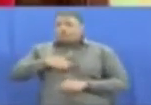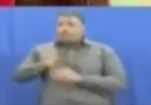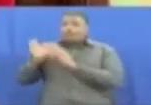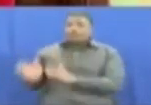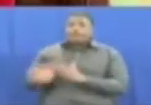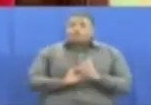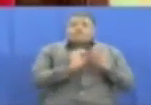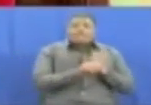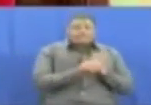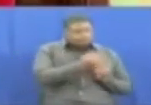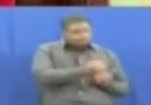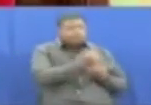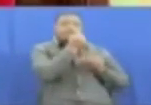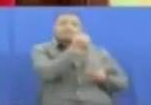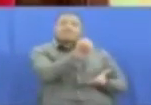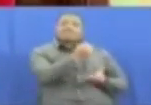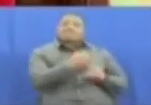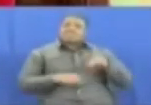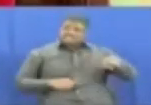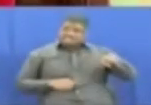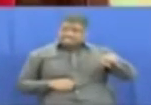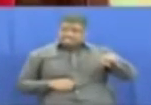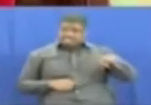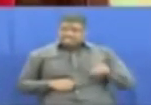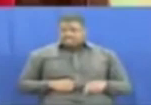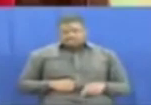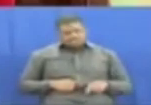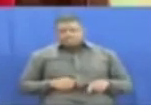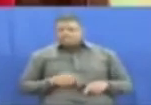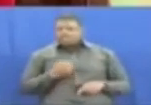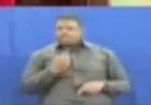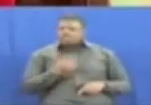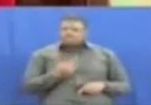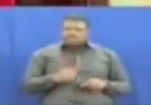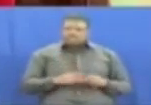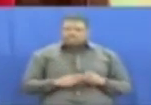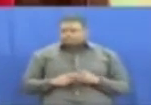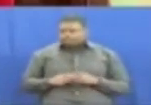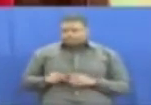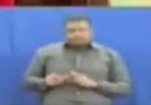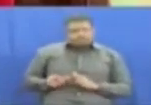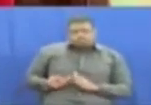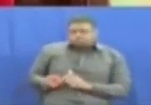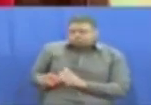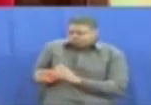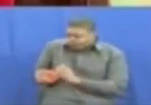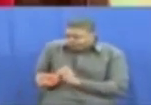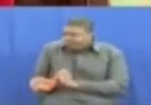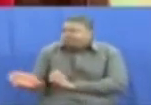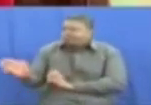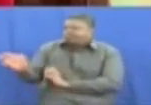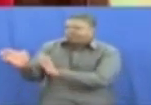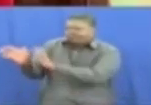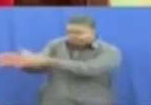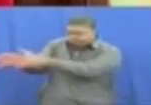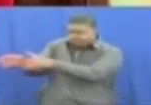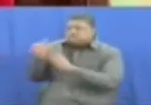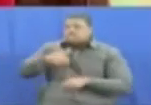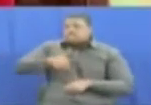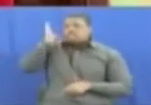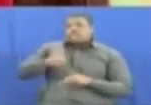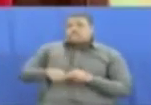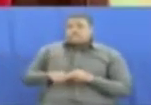kibajeti. Wenzetu huko wakisema total isolation au total lockdown, ni kwamba serikali